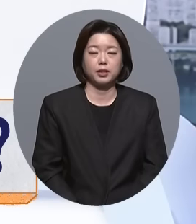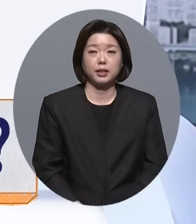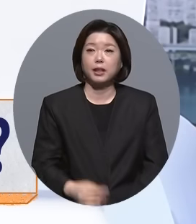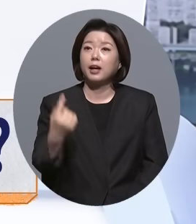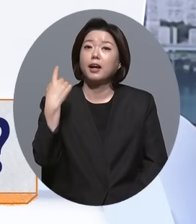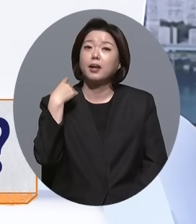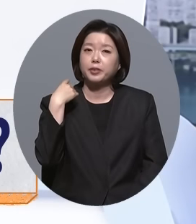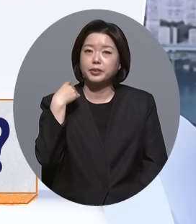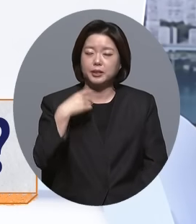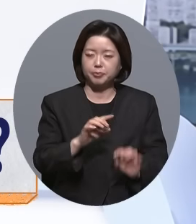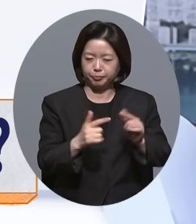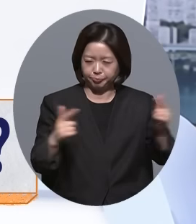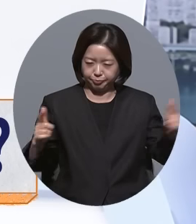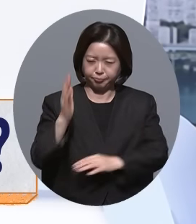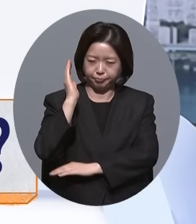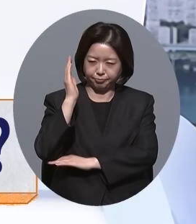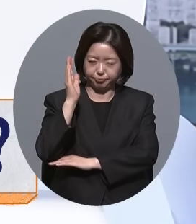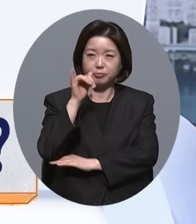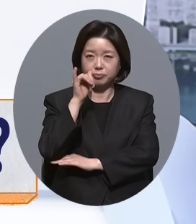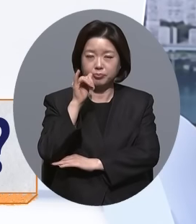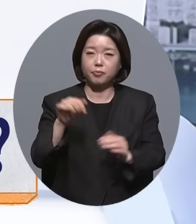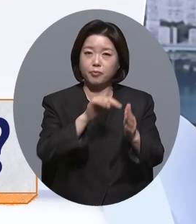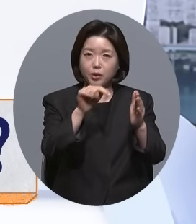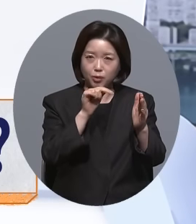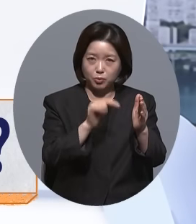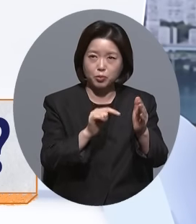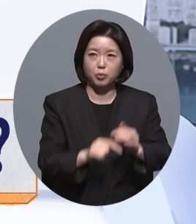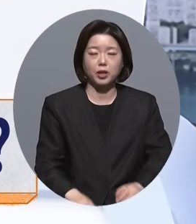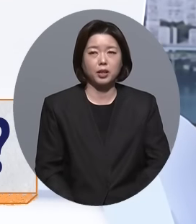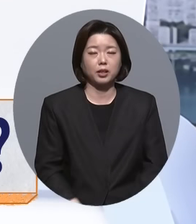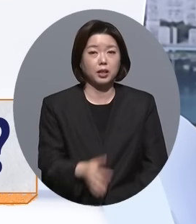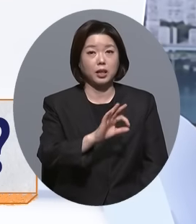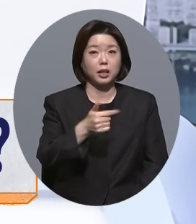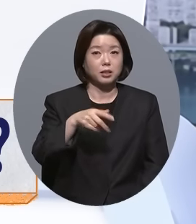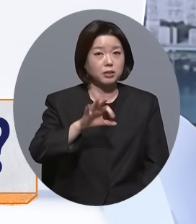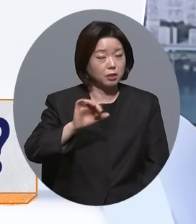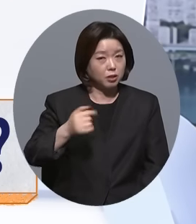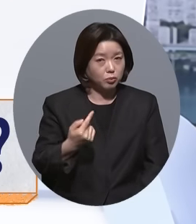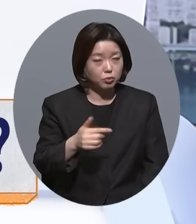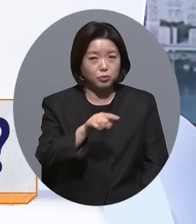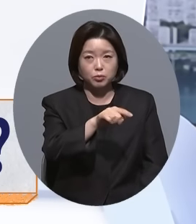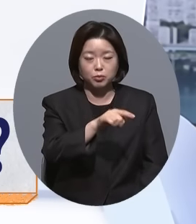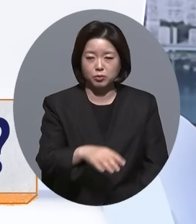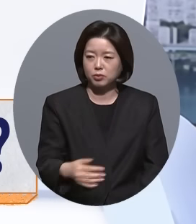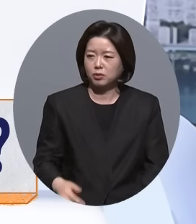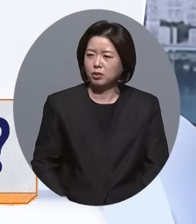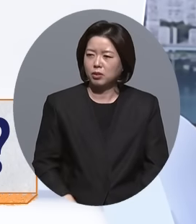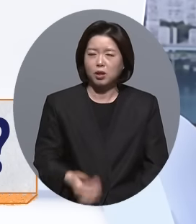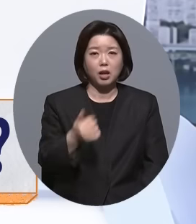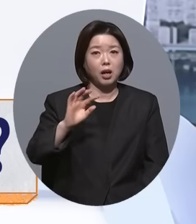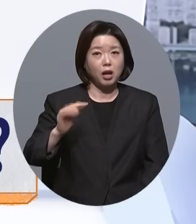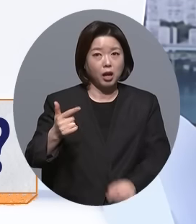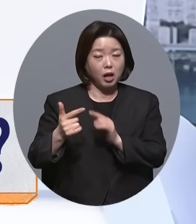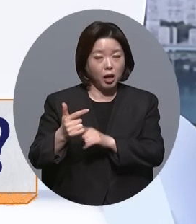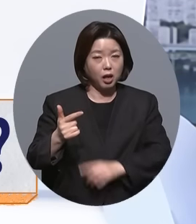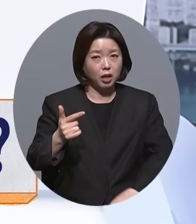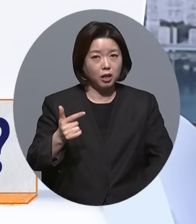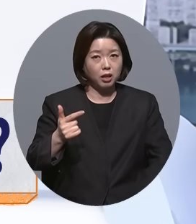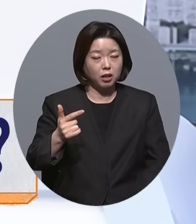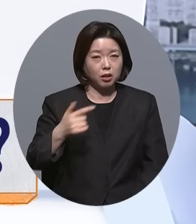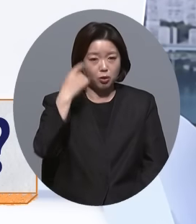여러 얘기들이 이제 나왔는데 그 중에서 안상훈 의원이었나요? 한동훈 대표의 표정이 굉장히 나쁘지 않았다라고